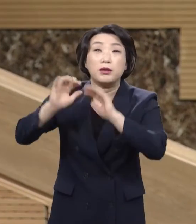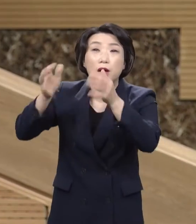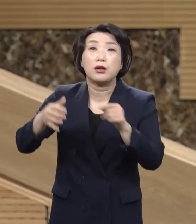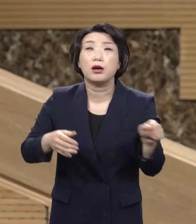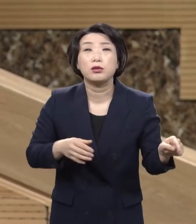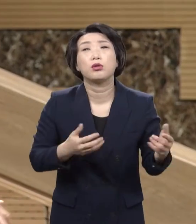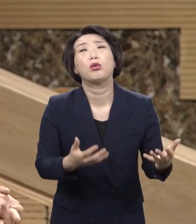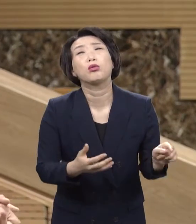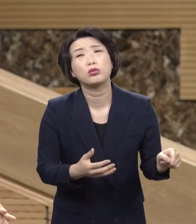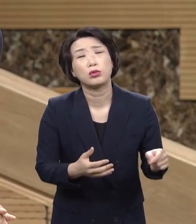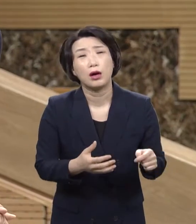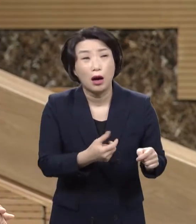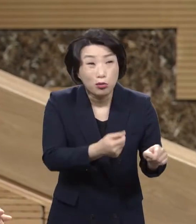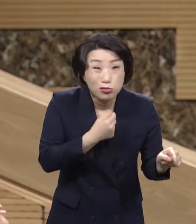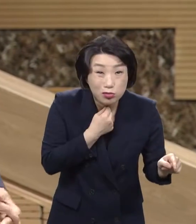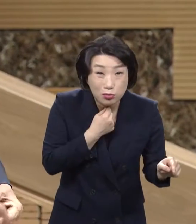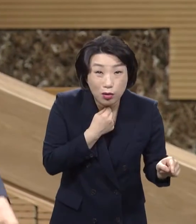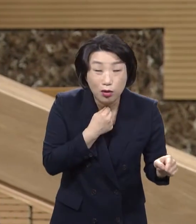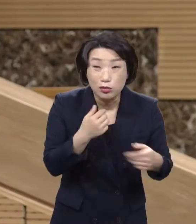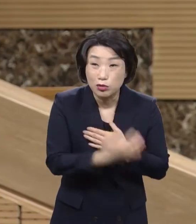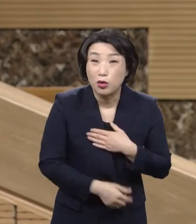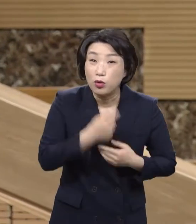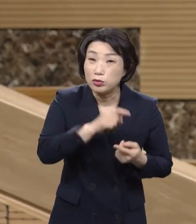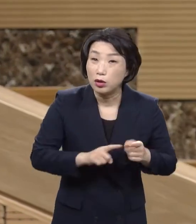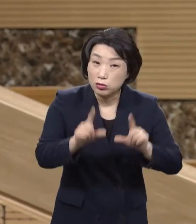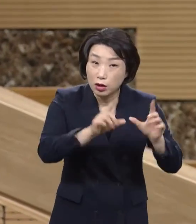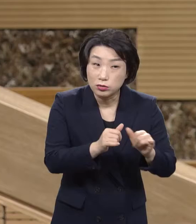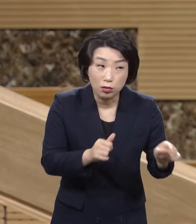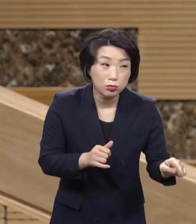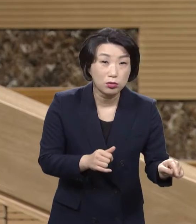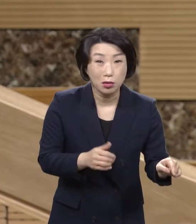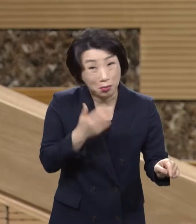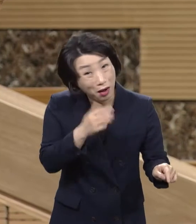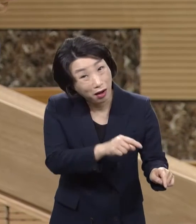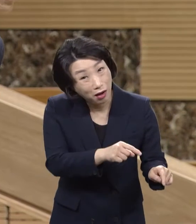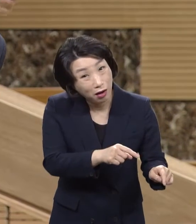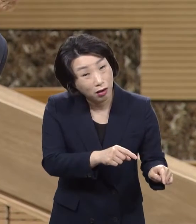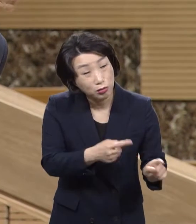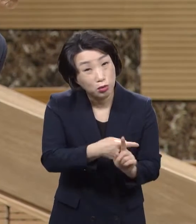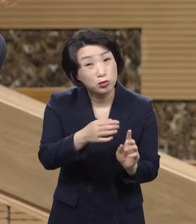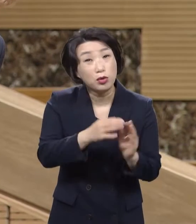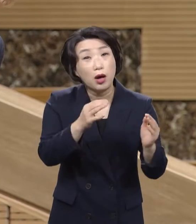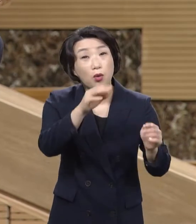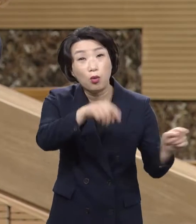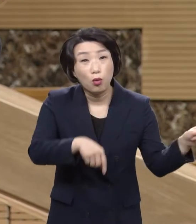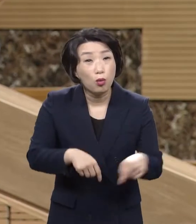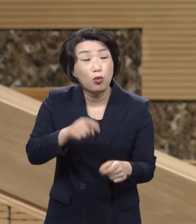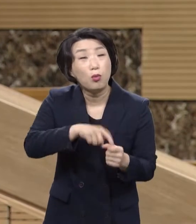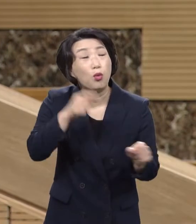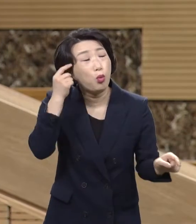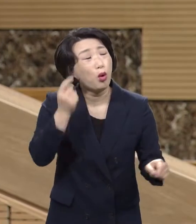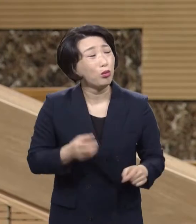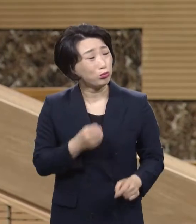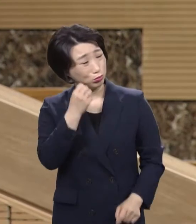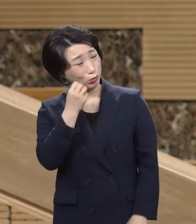나라를 얻으려고 육신대로 사는 사람이 뭐더러 교회 오느냐 그 말이에요. 뭐더러